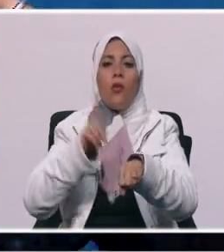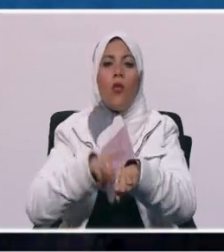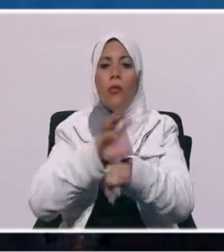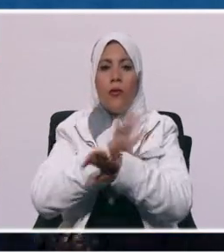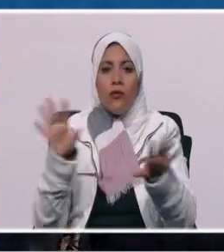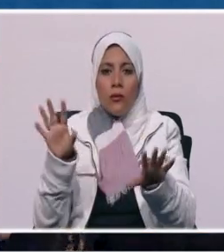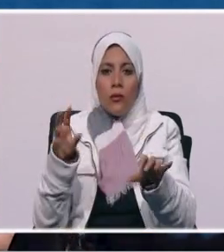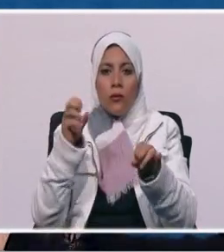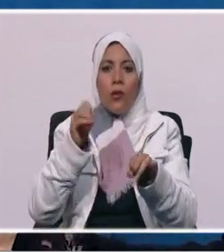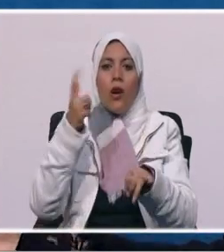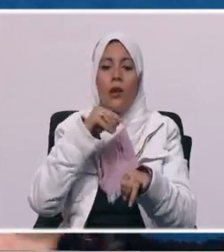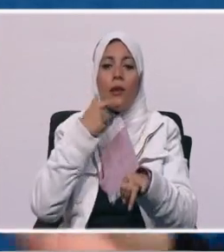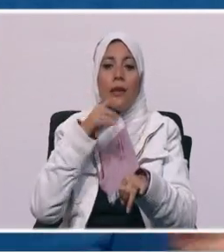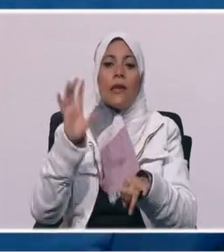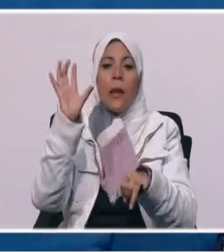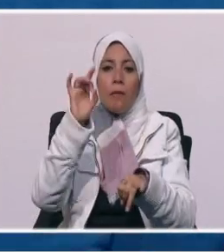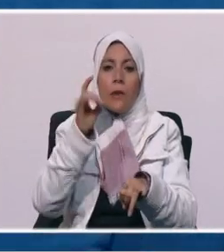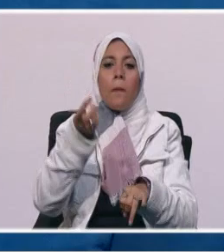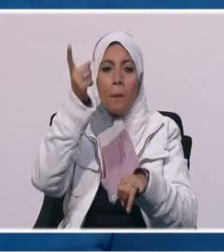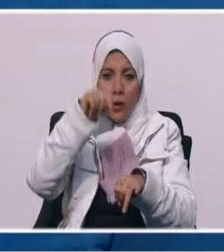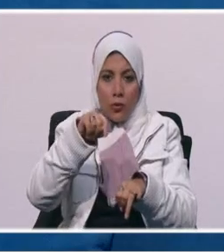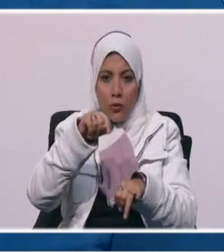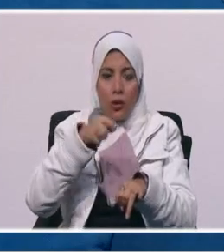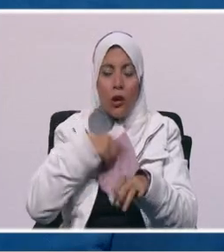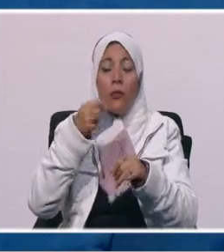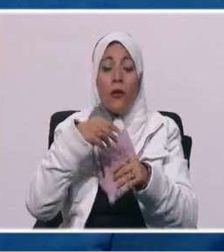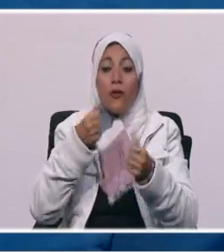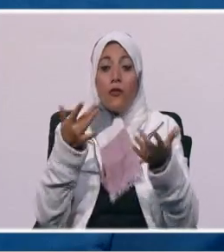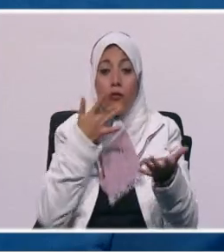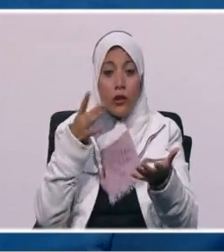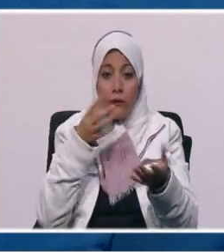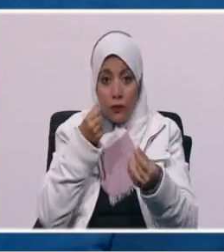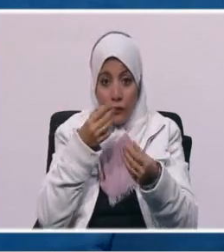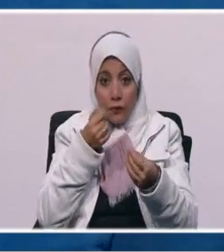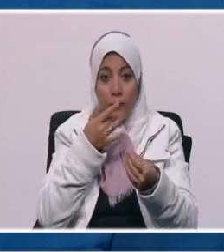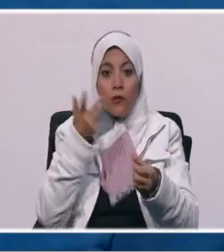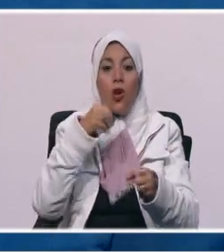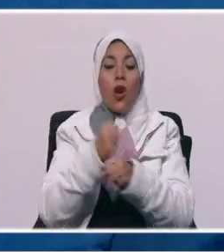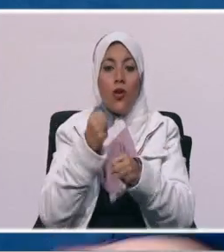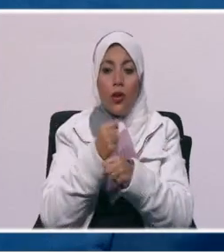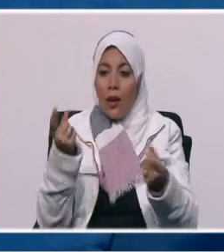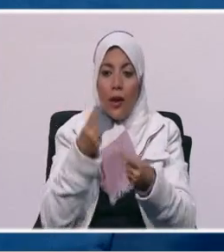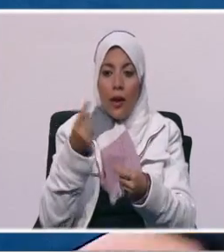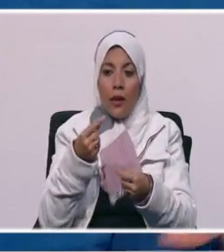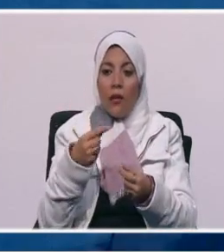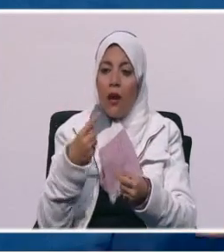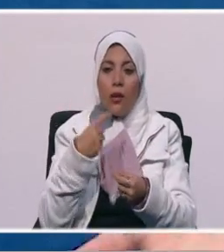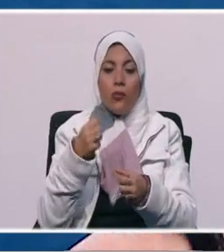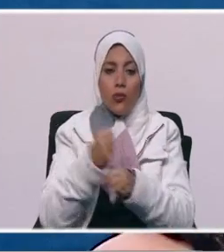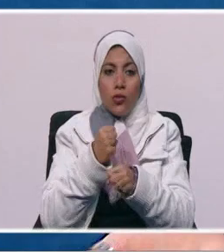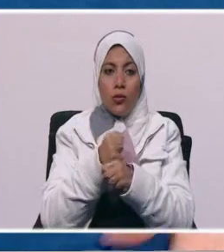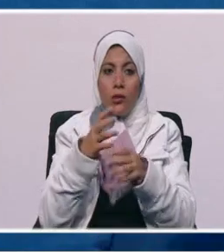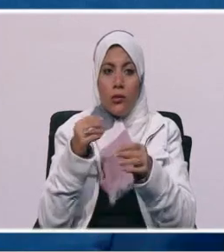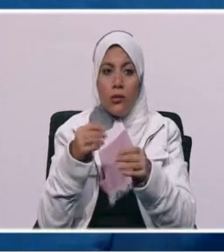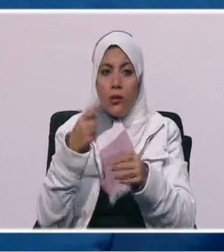والله لو سنك 50 سنة، لو في ارادة، حتى لو معكش فلوس كتير، اروح انزل اشتغل اي شغلانة تانية بتحصل. في